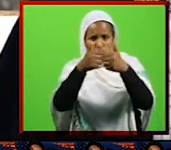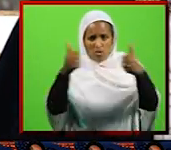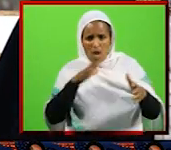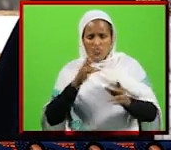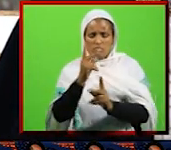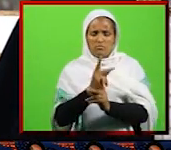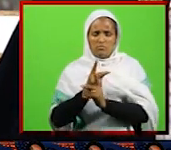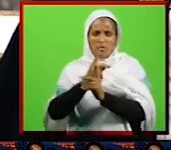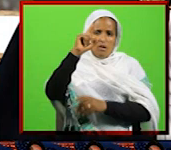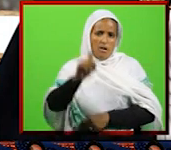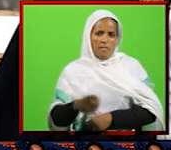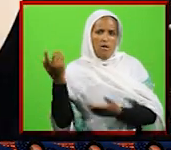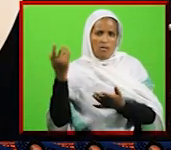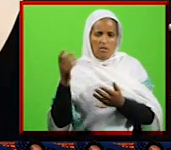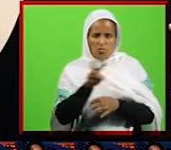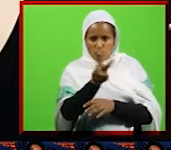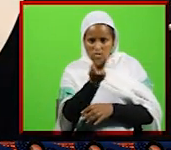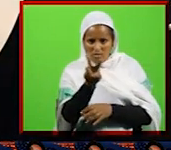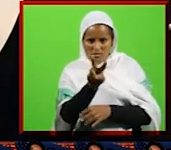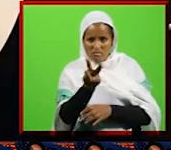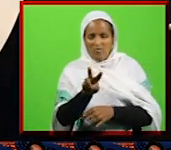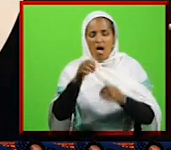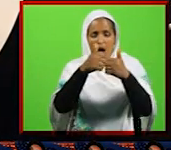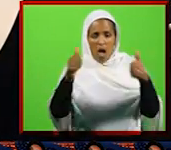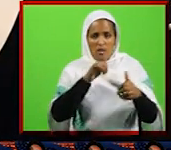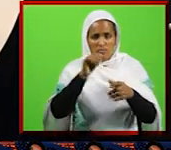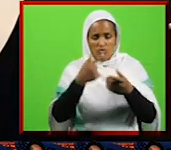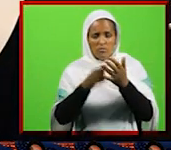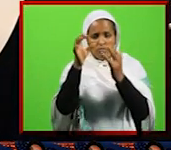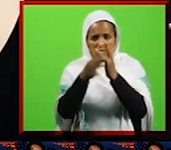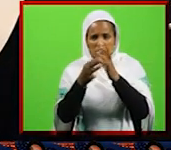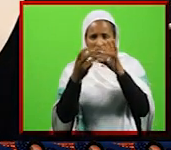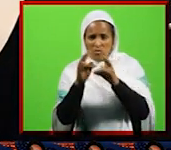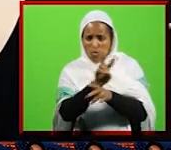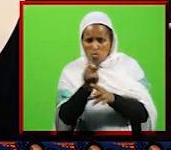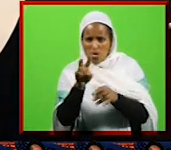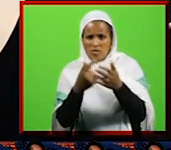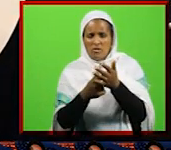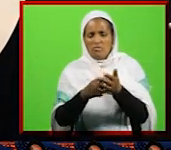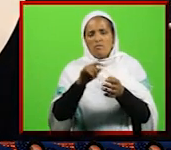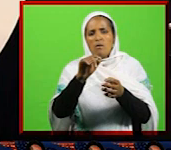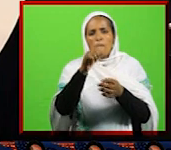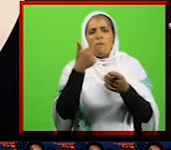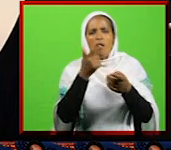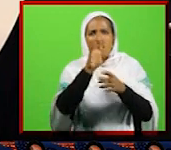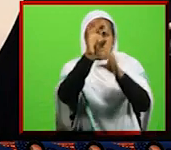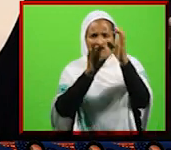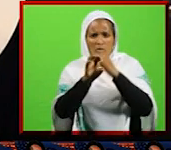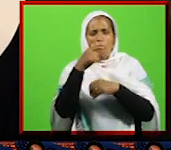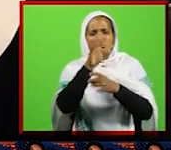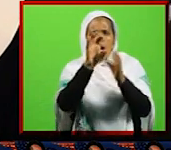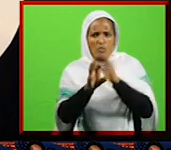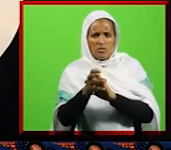እንዳይለየው ጠንቃቃዎች ሊሆኑ ይገባን ተጋቢዎች። አይለየው በሚለው ደግሞ በትዳር ውስጥ የሚገቡ ሰዎች እና ማን ነው የማንን መዋቅር ነው እንደፈርስ ያለ